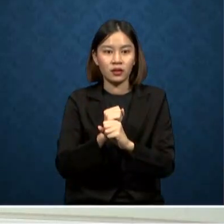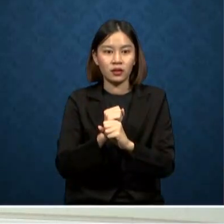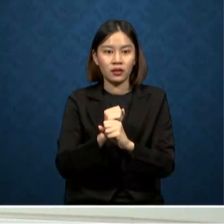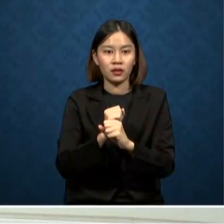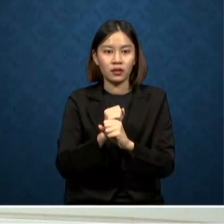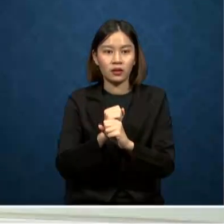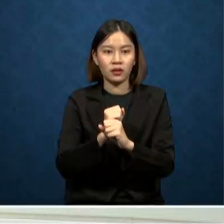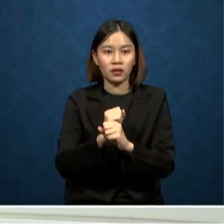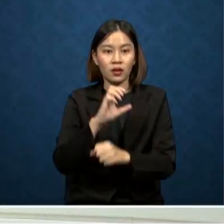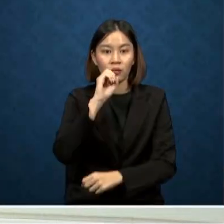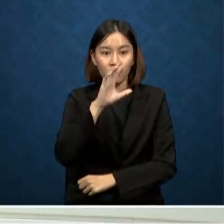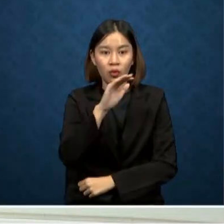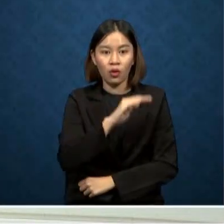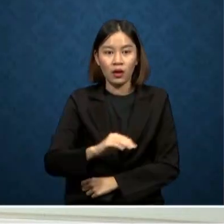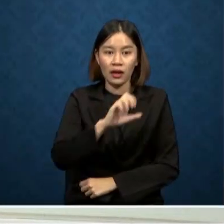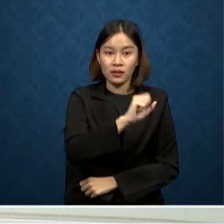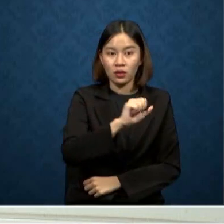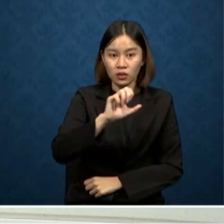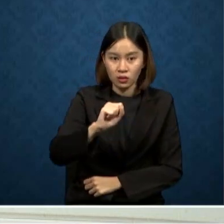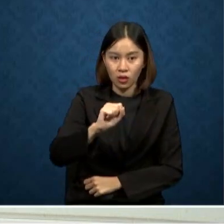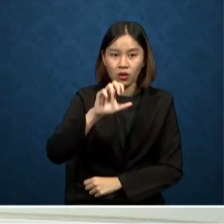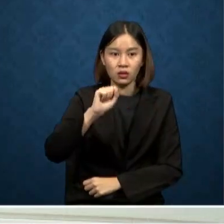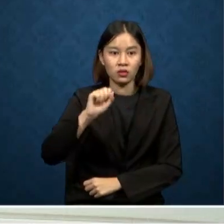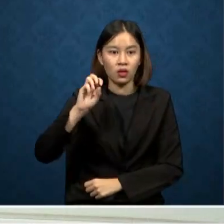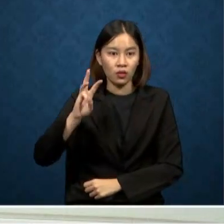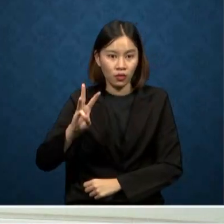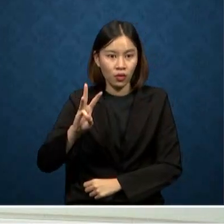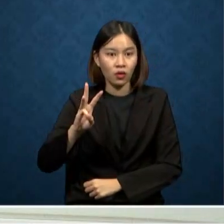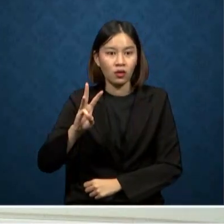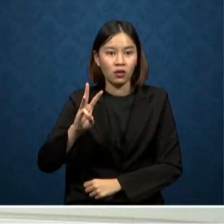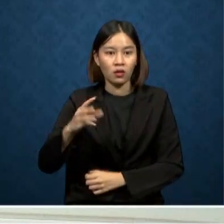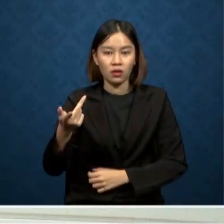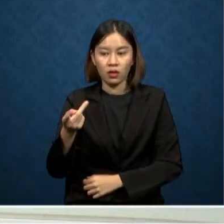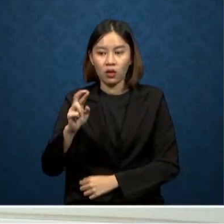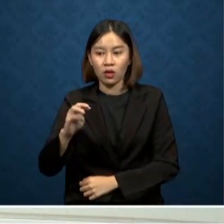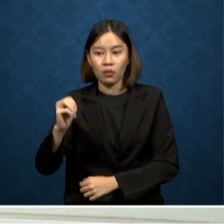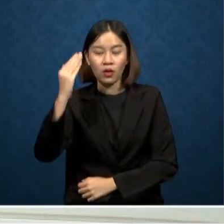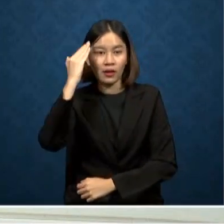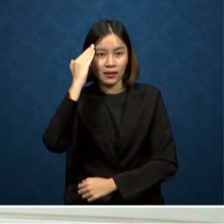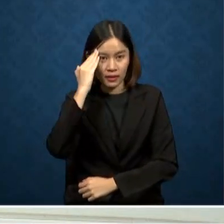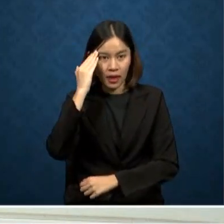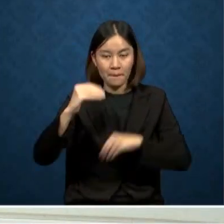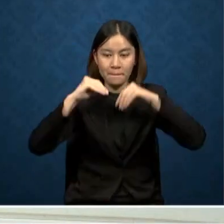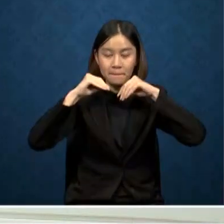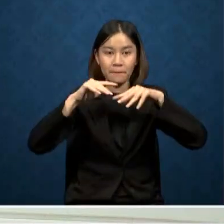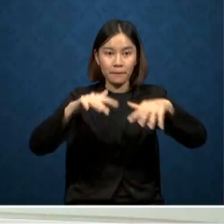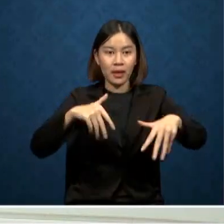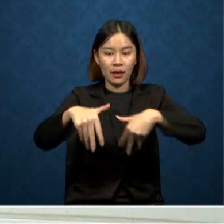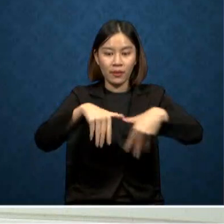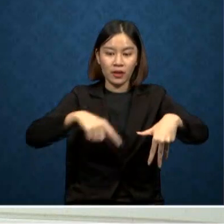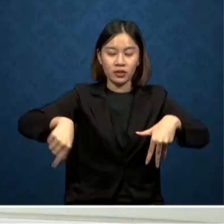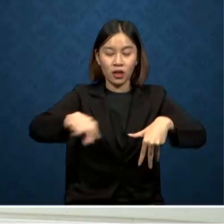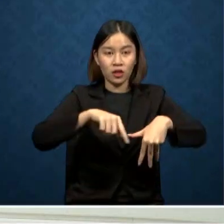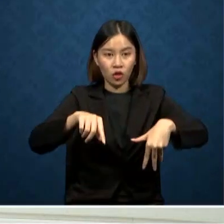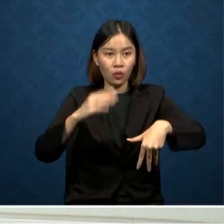ให้สภาผู้แทนราษฎรวุฒิสภาคณะรัฐมนตรีทราบและเผยแพร่ให้ประชาประชน